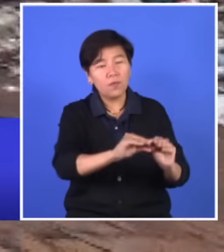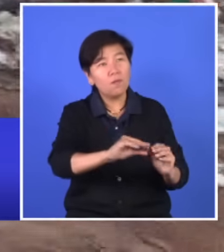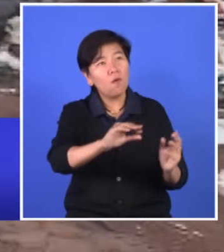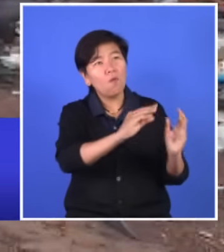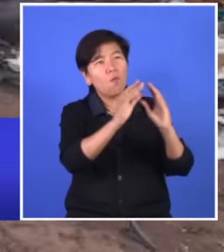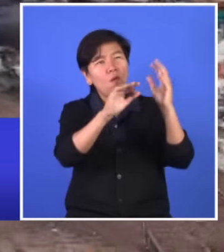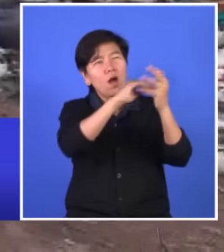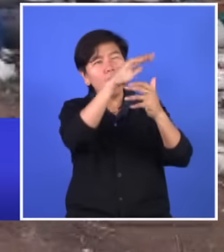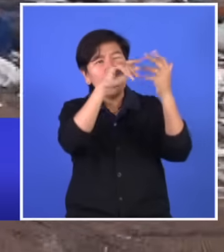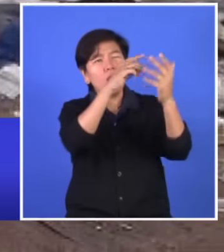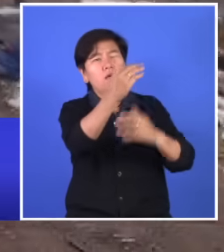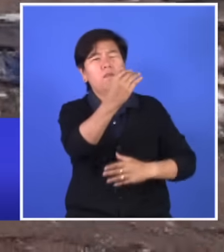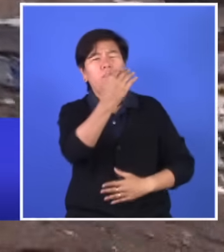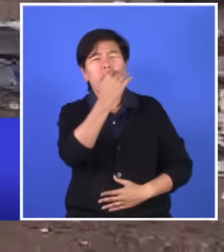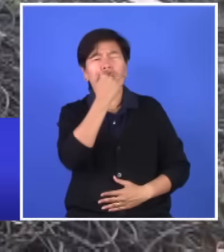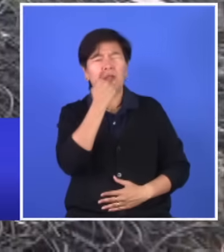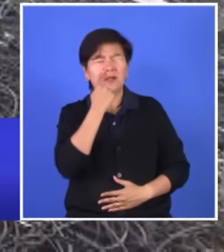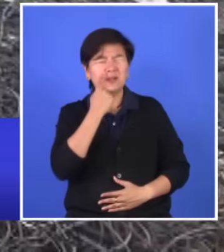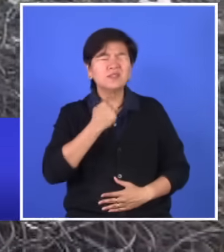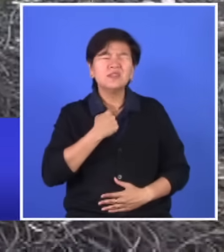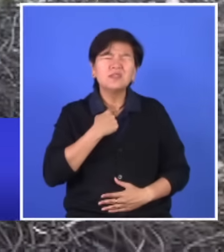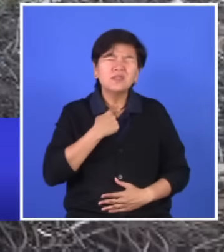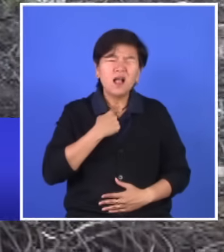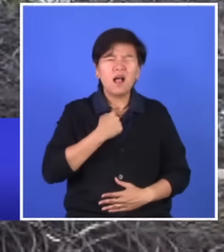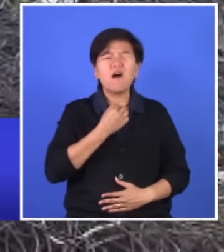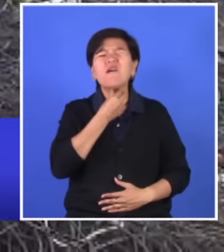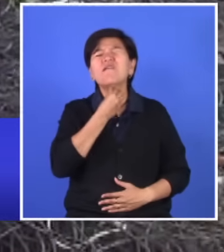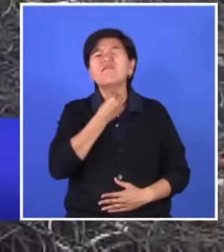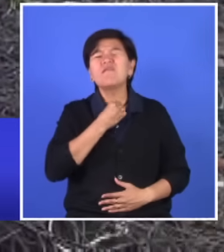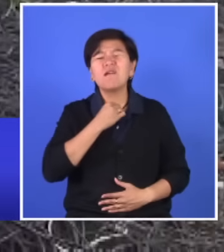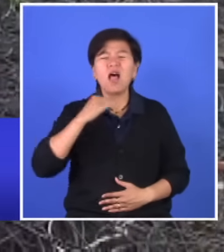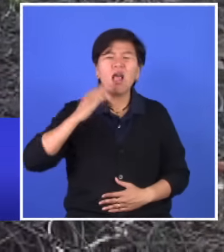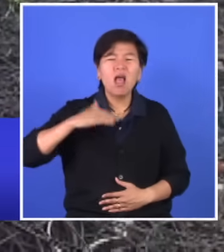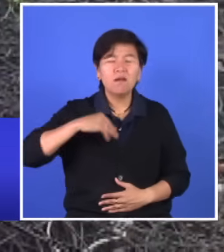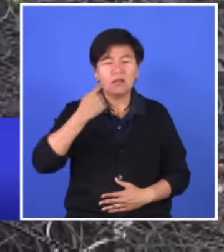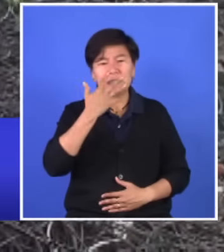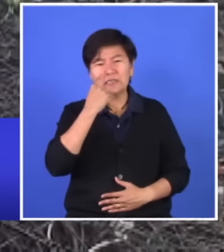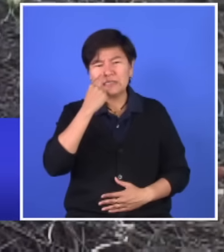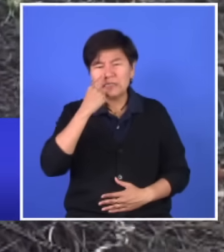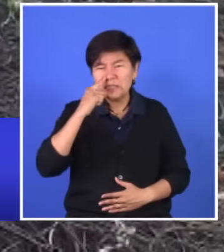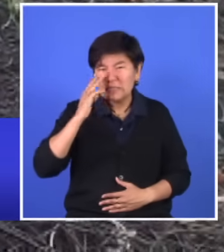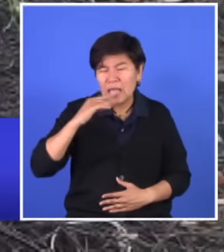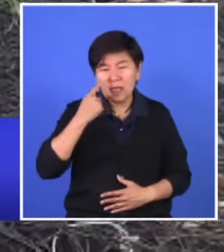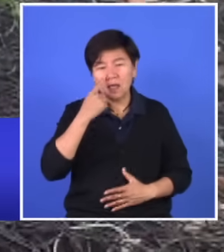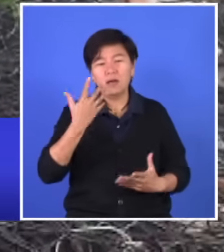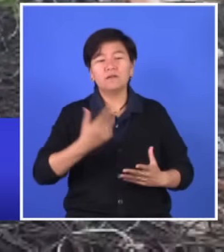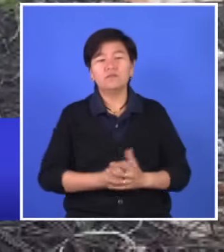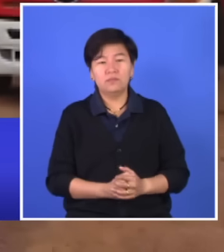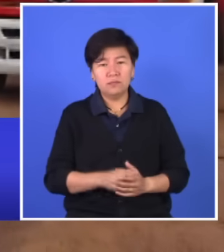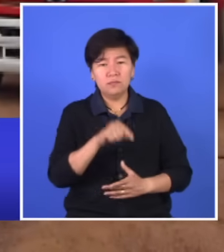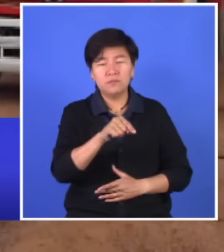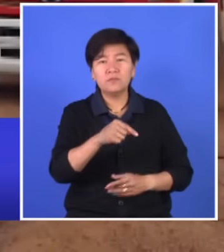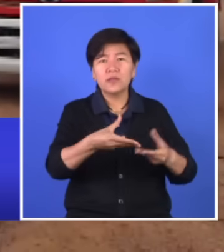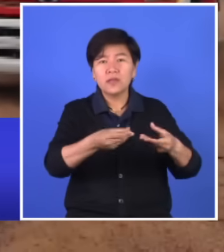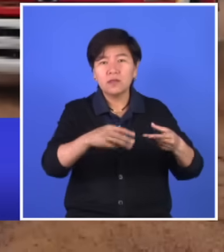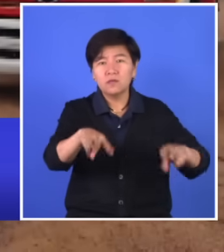กลิ่นสูตดมเข้าไปมีปัญหาแสบคอแสบจมูกว่าอย่างงั้นในที่เกิดเหตุเขาบอกว่าเป็นที่ดินว่างเปล่าเหนือที่ไม่ต่ำกว่า 10ไร่พบไฟกำลัง